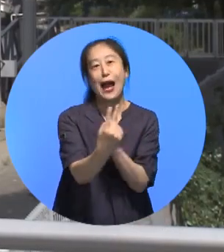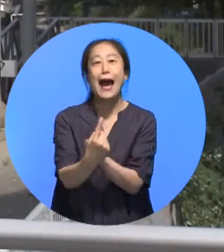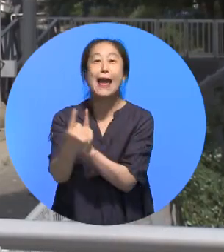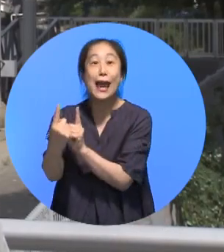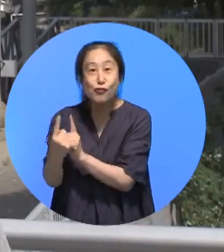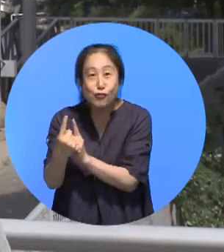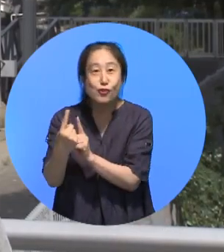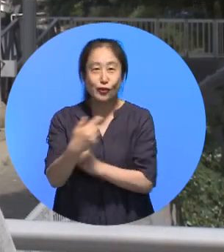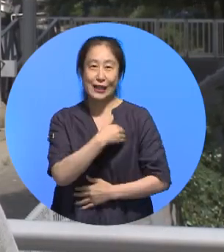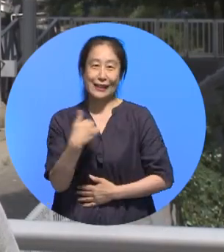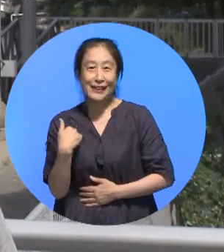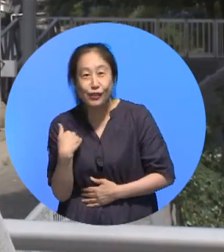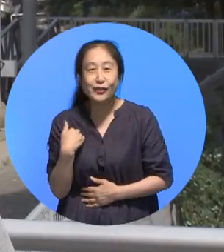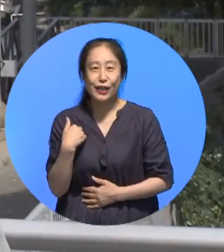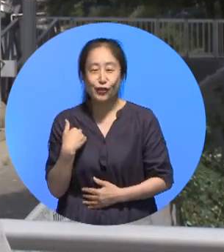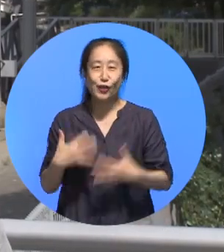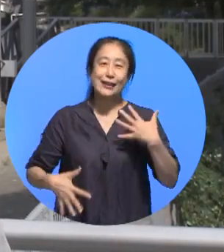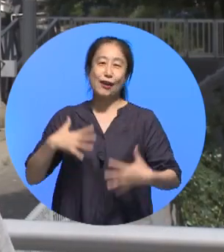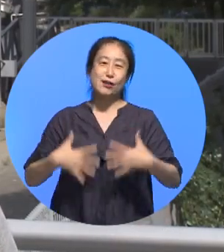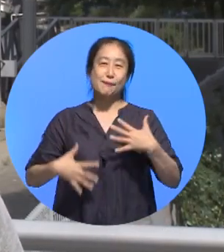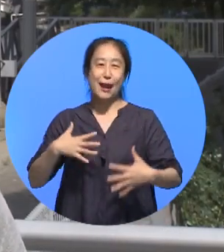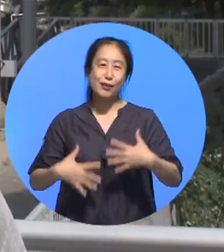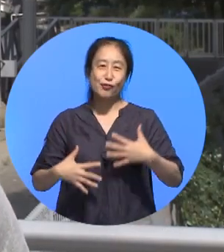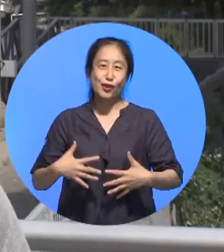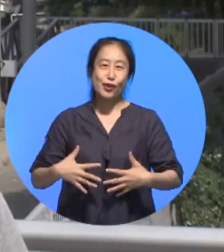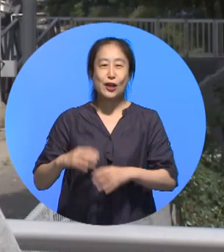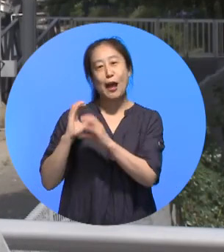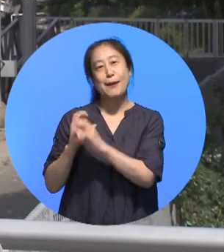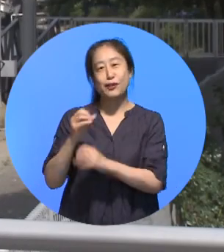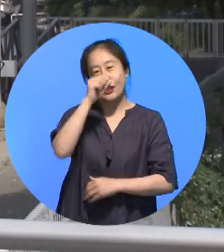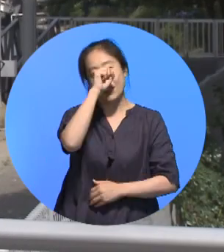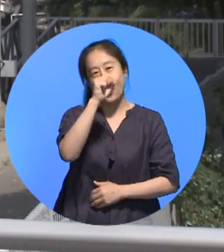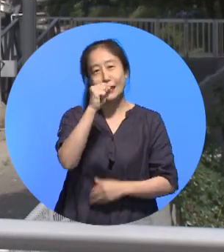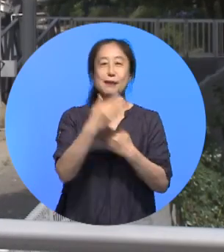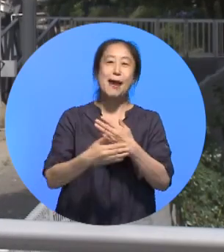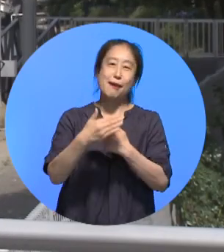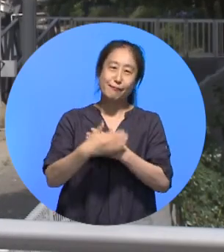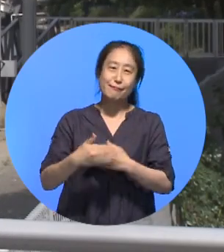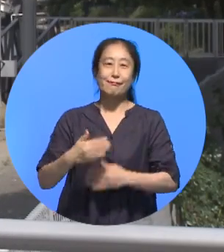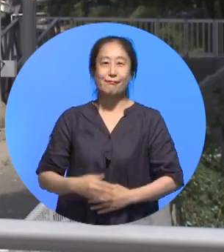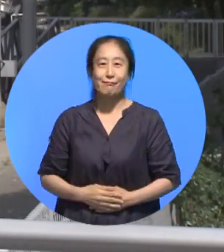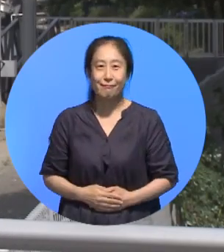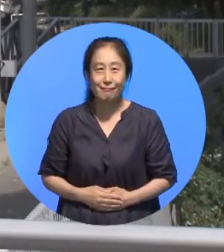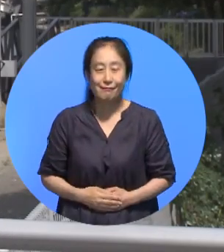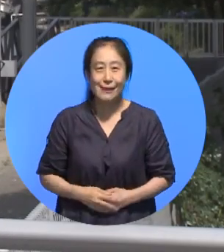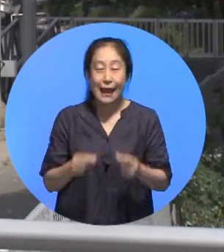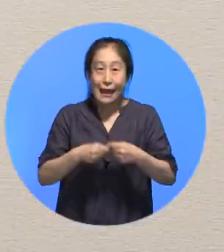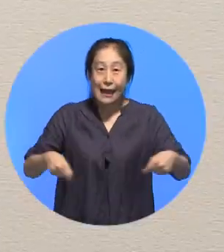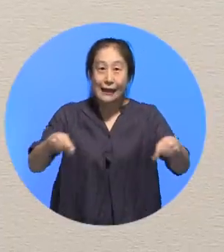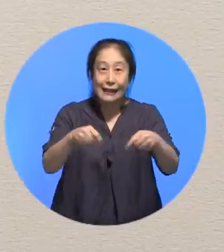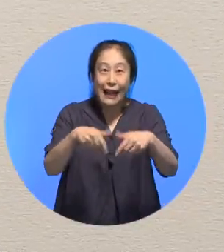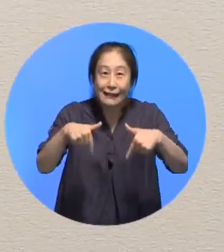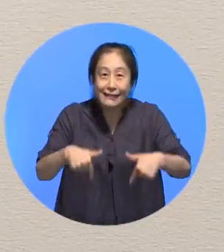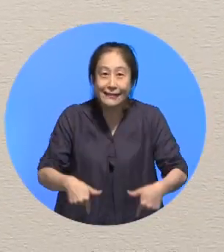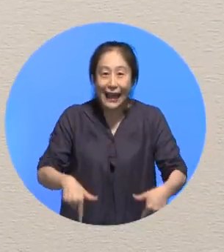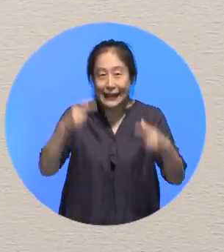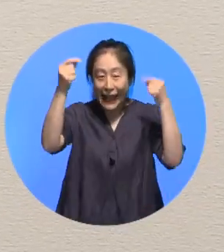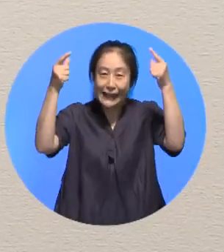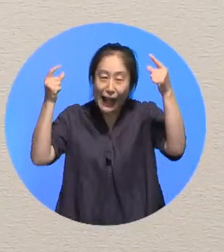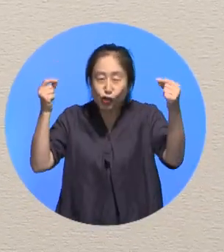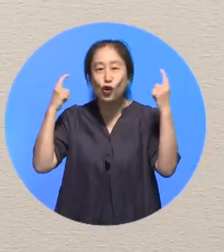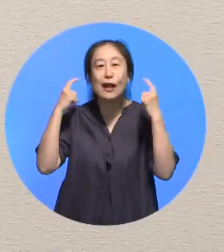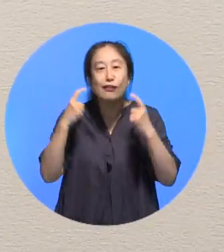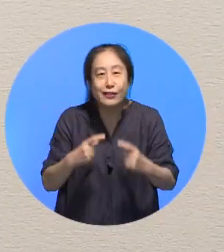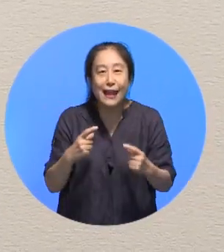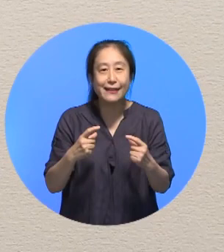るっていうのがすごく大きくてそういったのも楽しめるのが杉田祭りの良さかなと思ってますあの関西大学